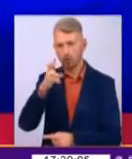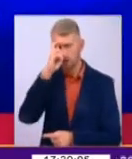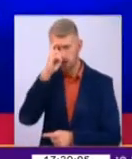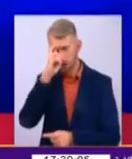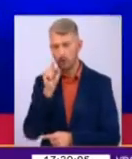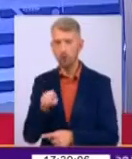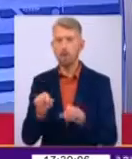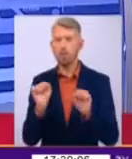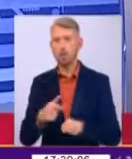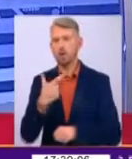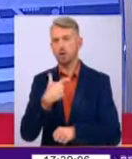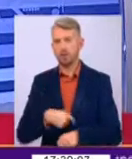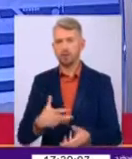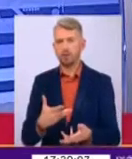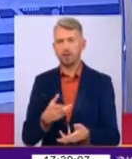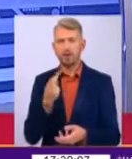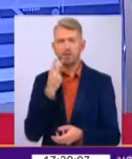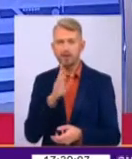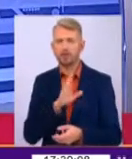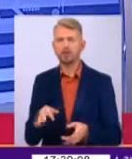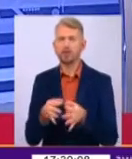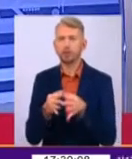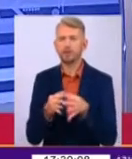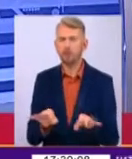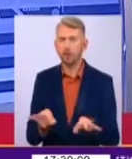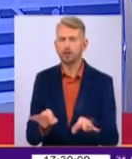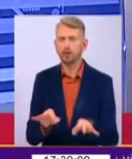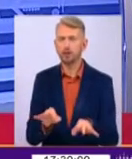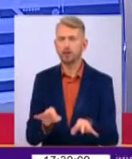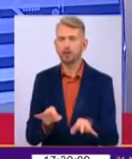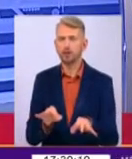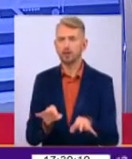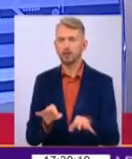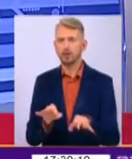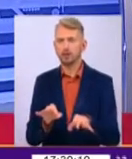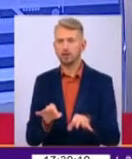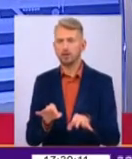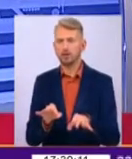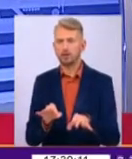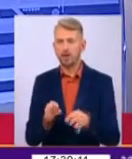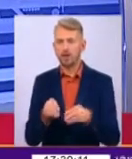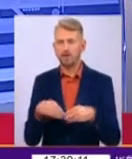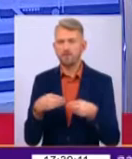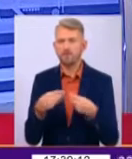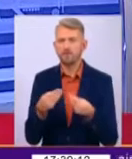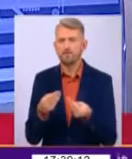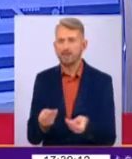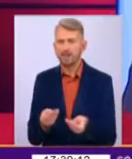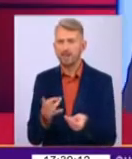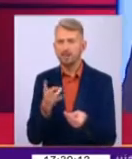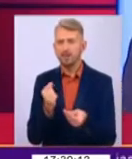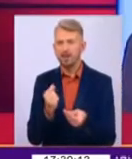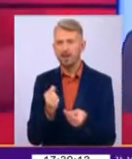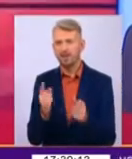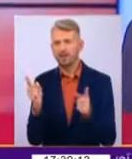вона могла собі, знаєте, не завжди дозволити видати на невеличкі тактичні заняття, там